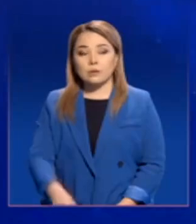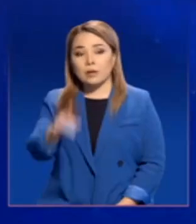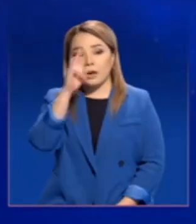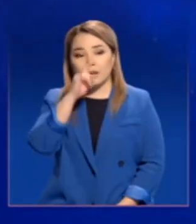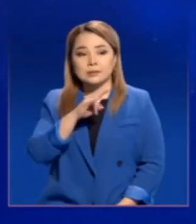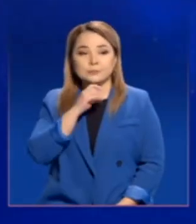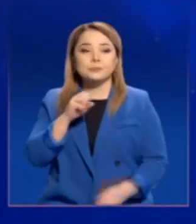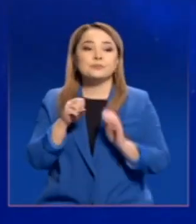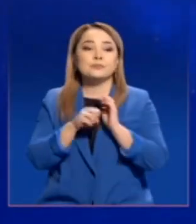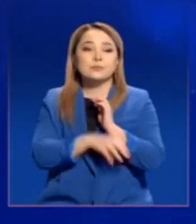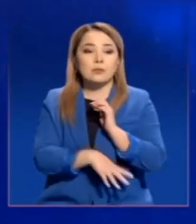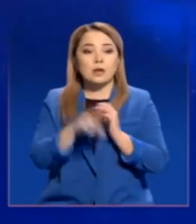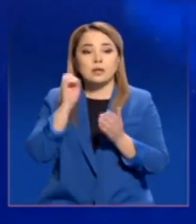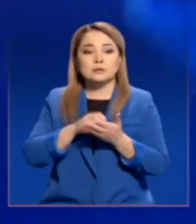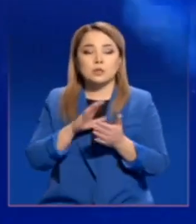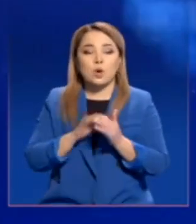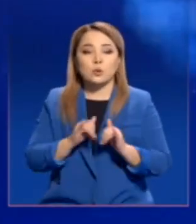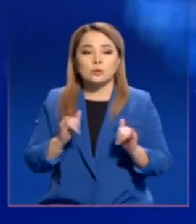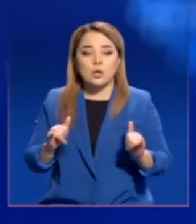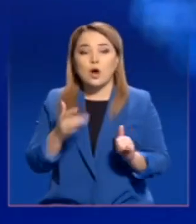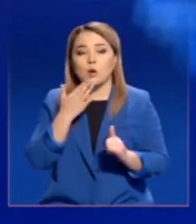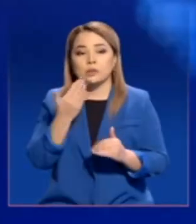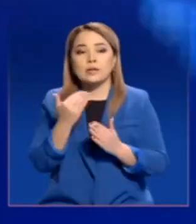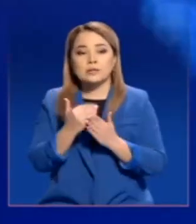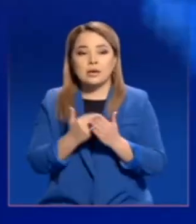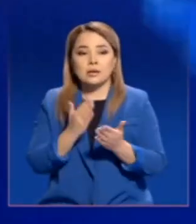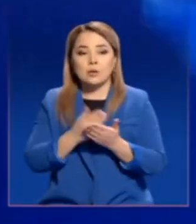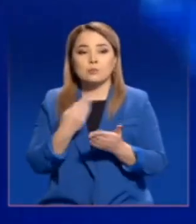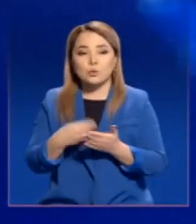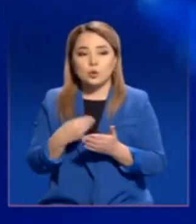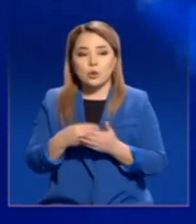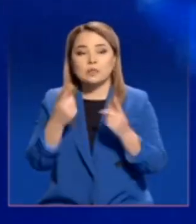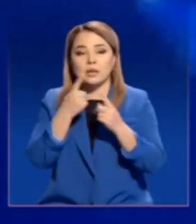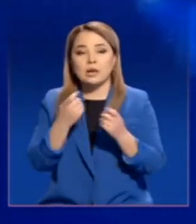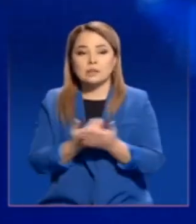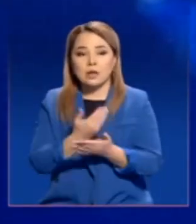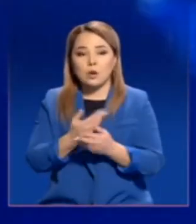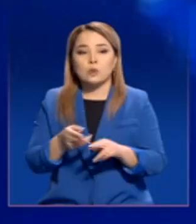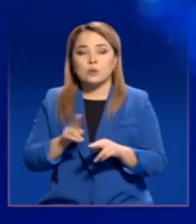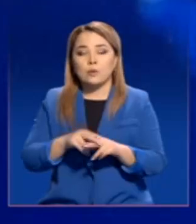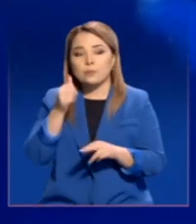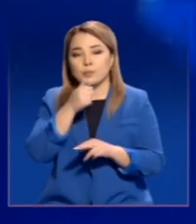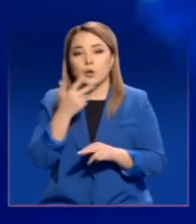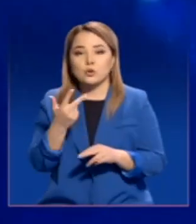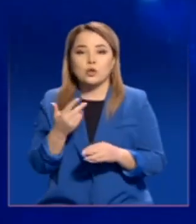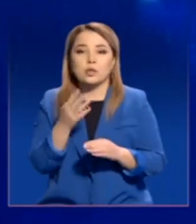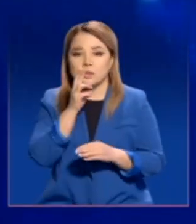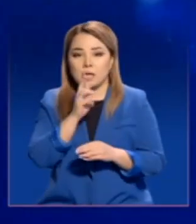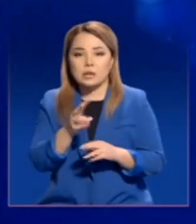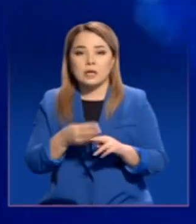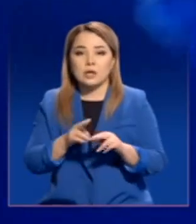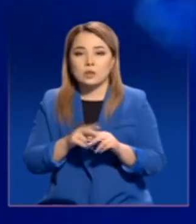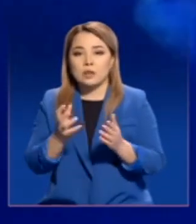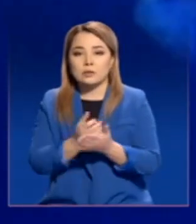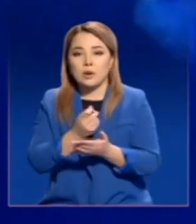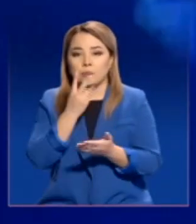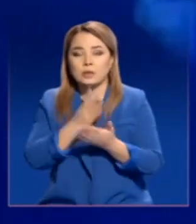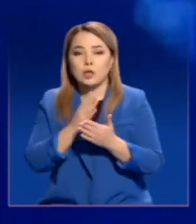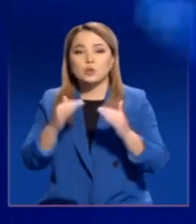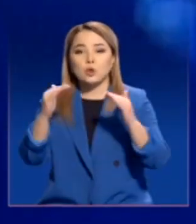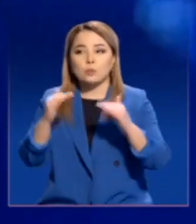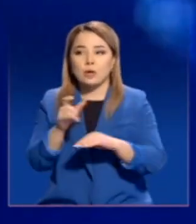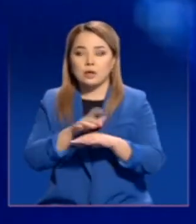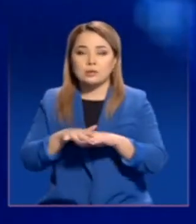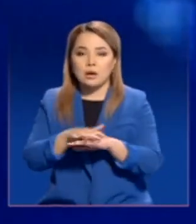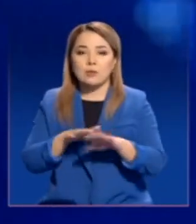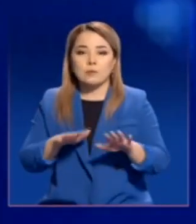Қазақстанда кедейлердің саны артып келеді. Ұлттық статистика бюросының дерегінше, былтырғы 3-90-да табысы күнкөріс деңгейінен төмен